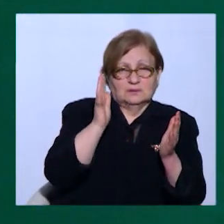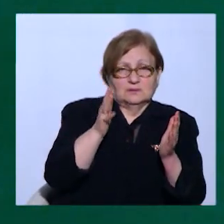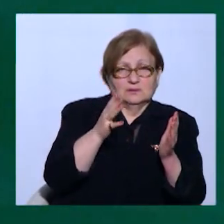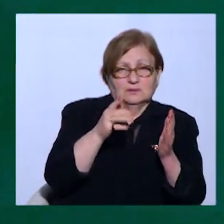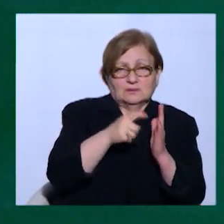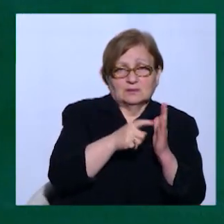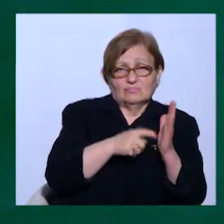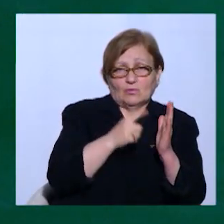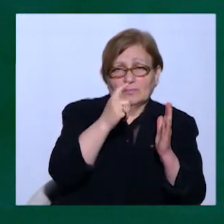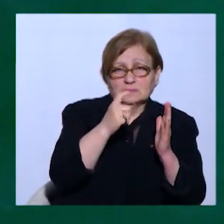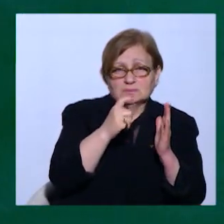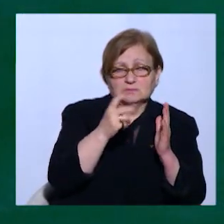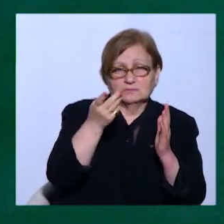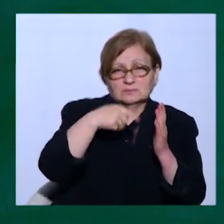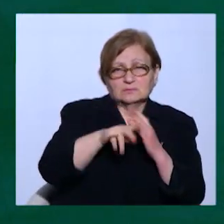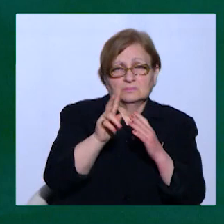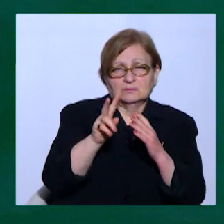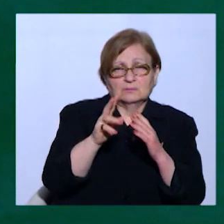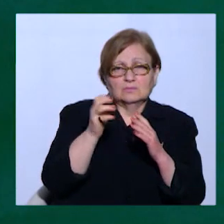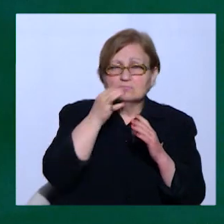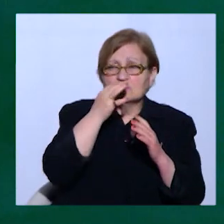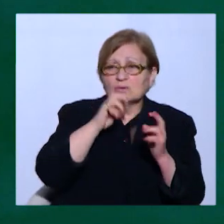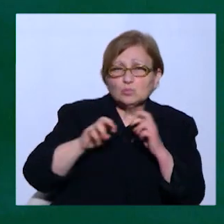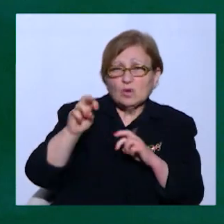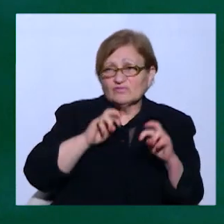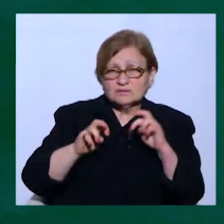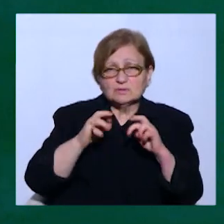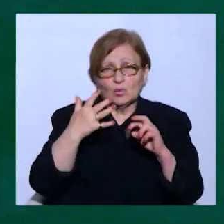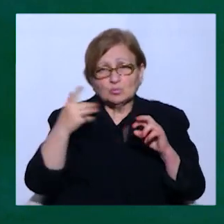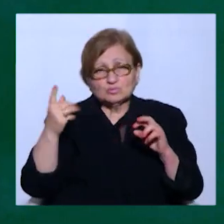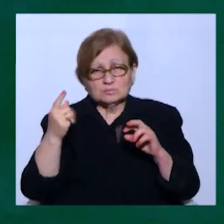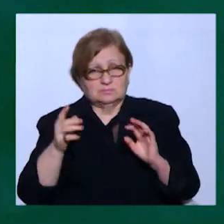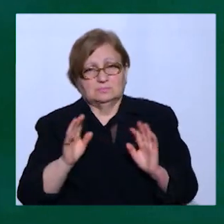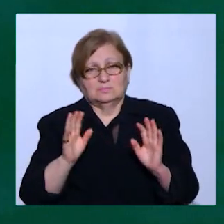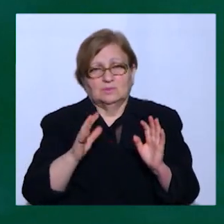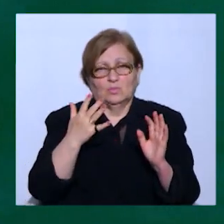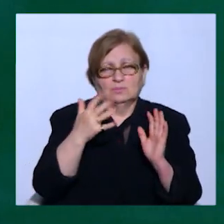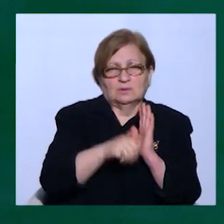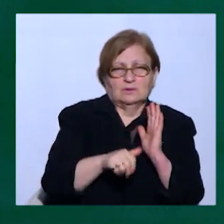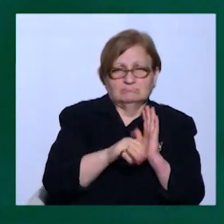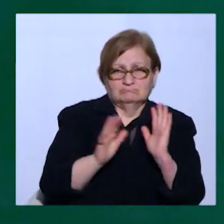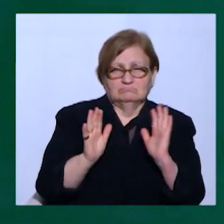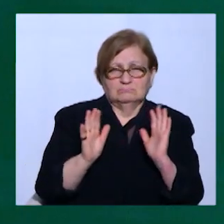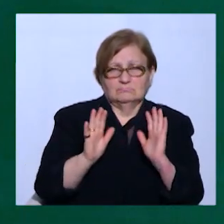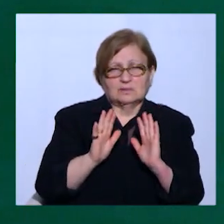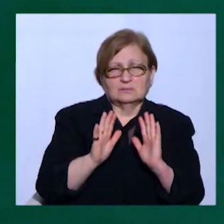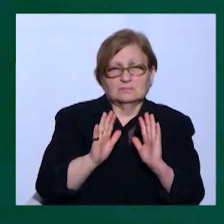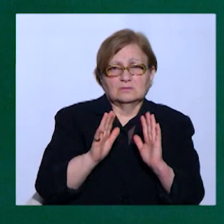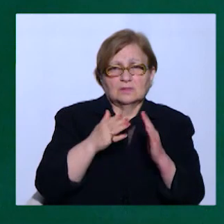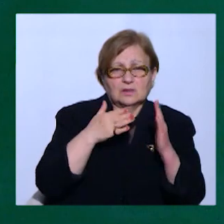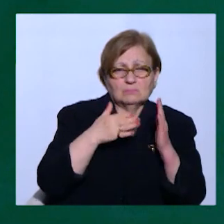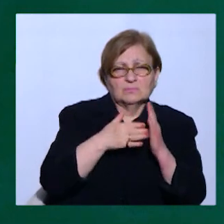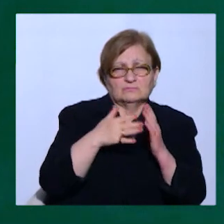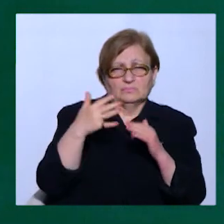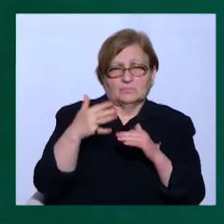რო ყოფას, არის 2. გავაგრძელო მე კიდევ ეძებო, 51 არის თუ არა, იქნება 60 არის თუ არა. რომ მივდივარ